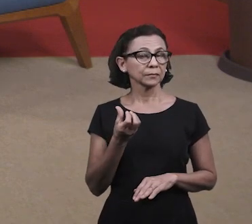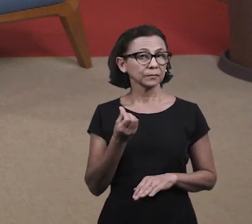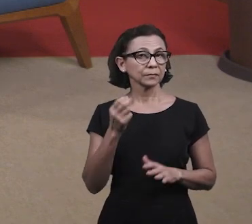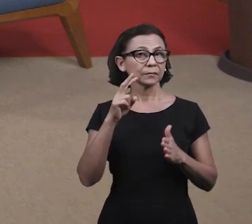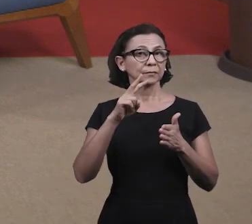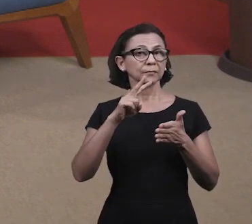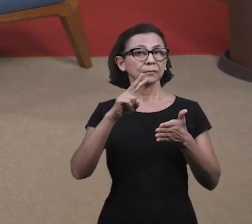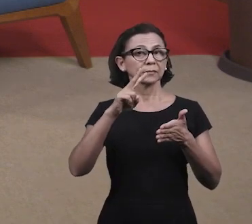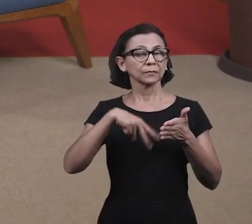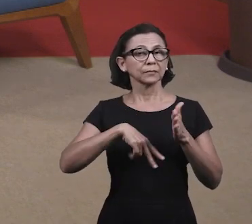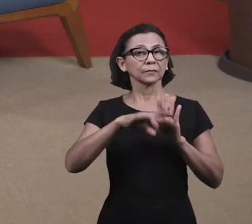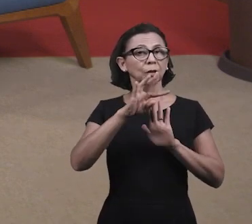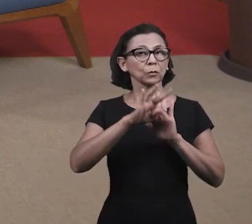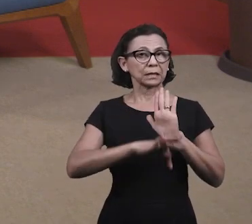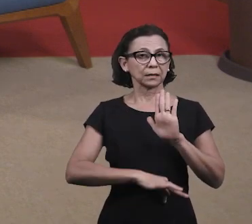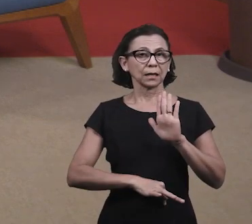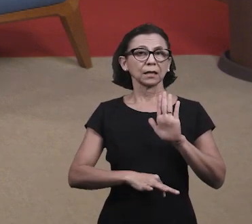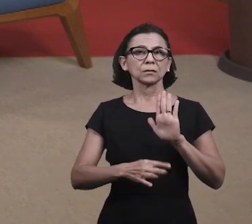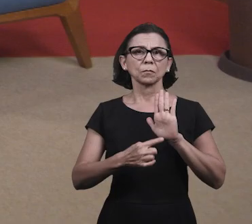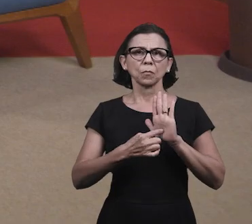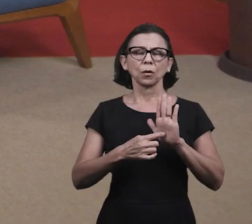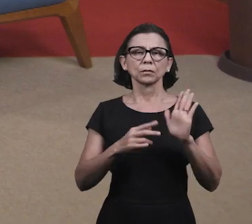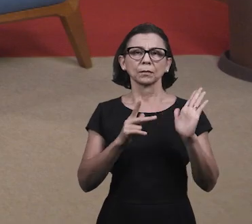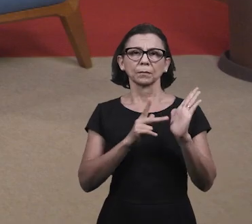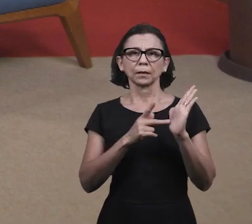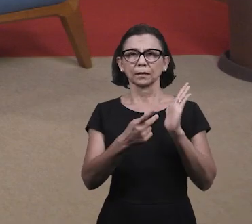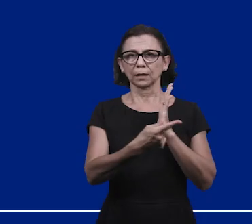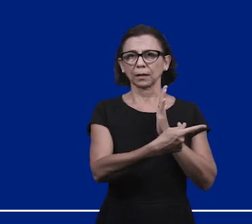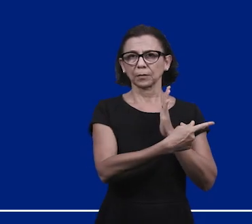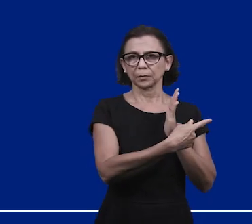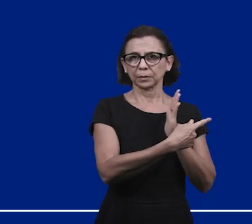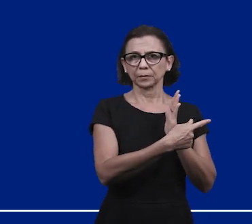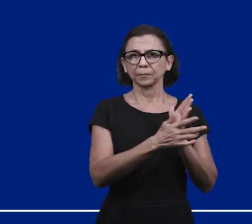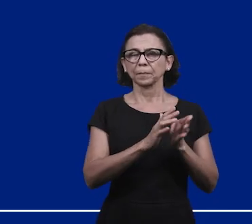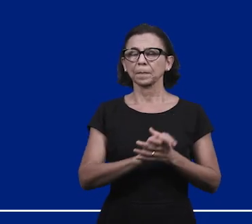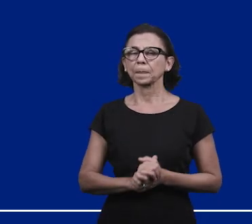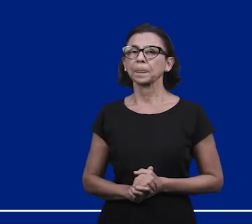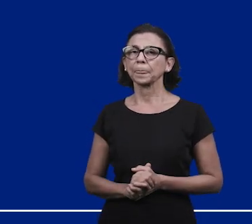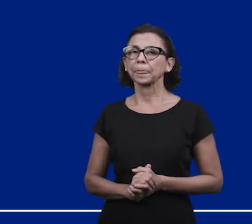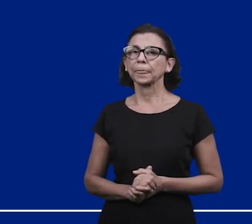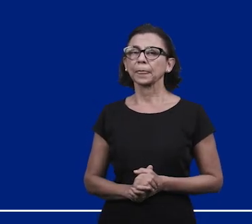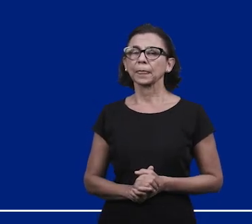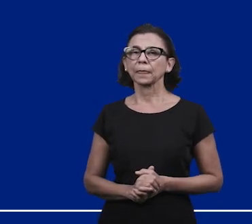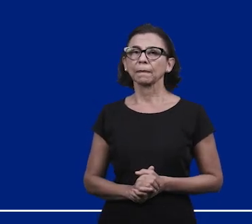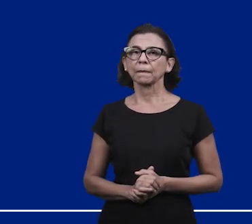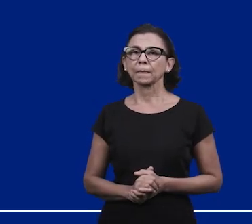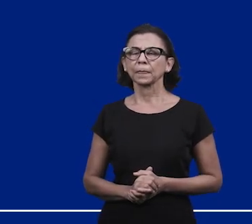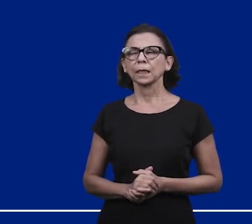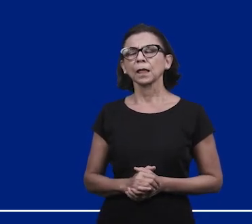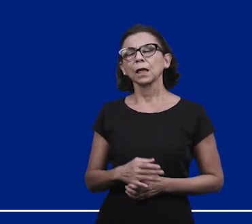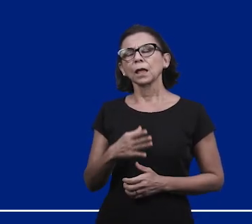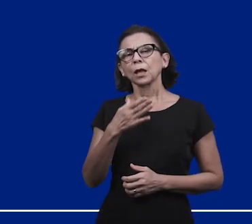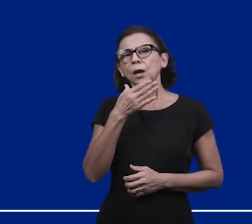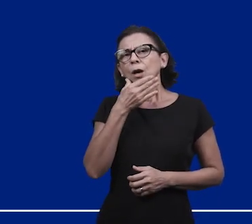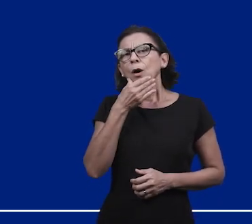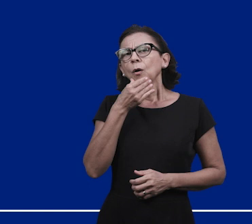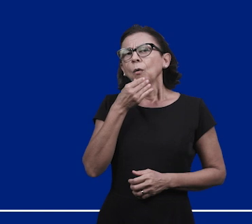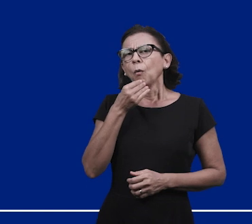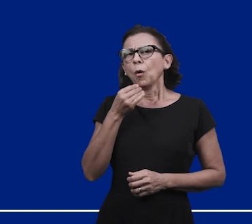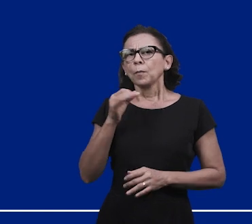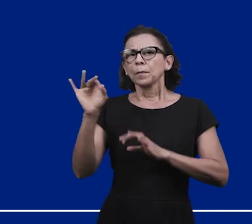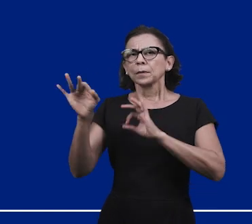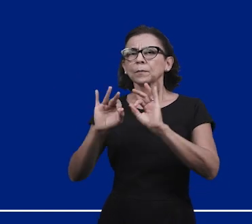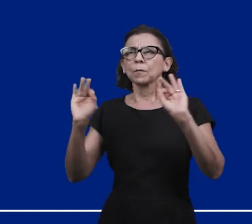Luc, chapitre 14, verset 16. Nous allons naturellement lire les textes qui contiennent cette parabole qui nous dit: